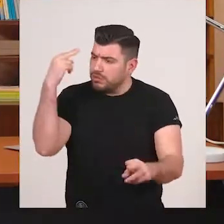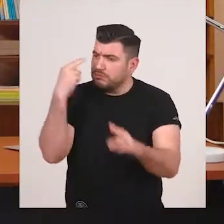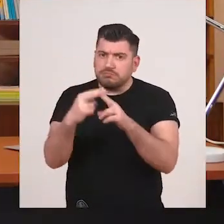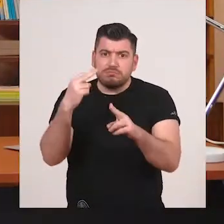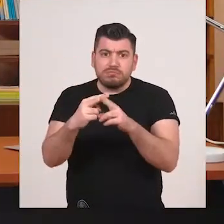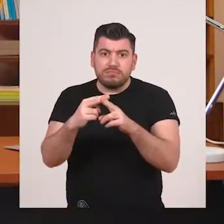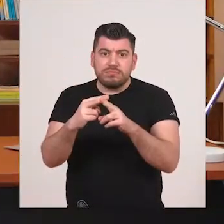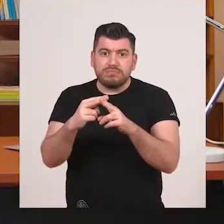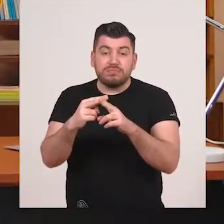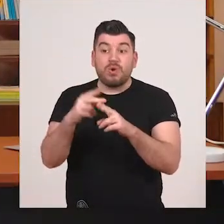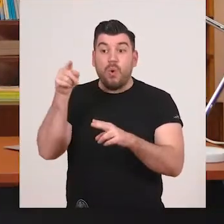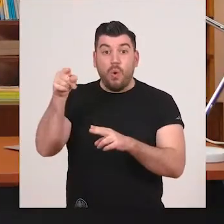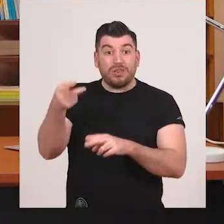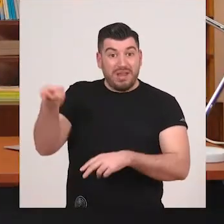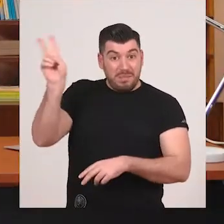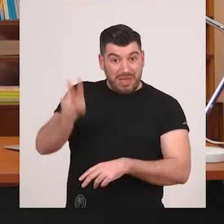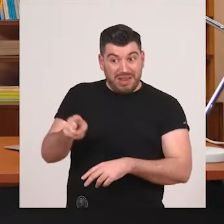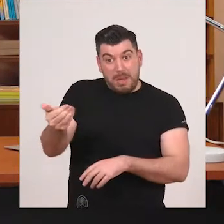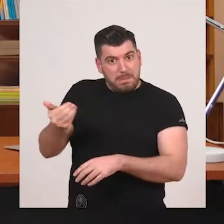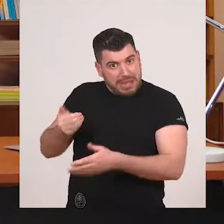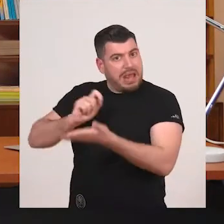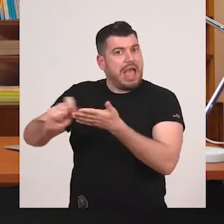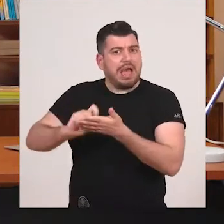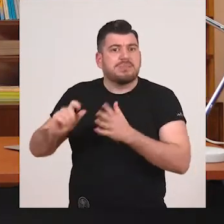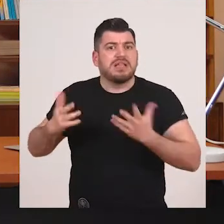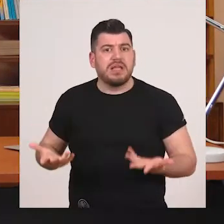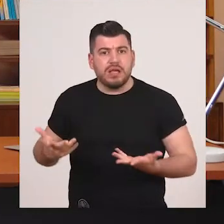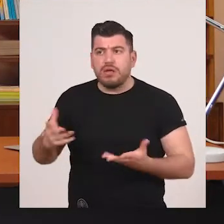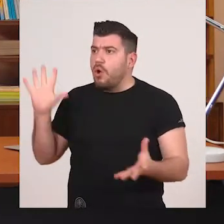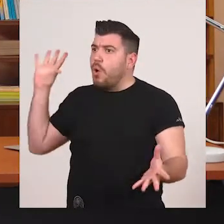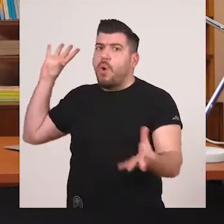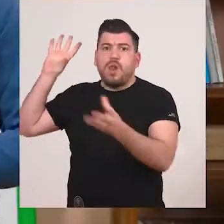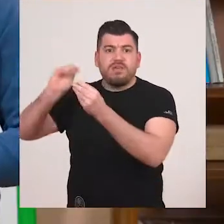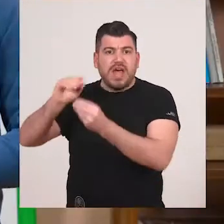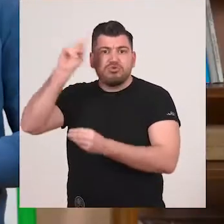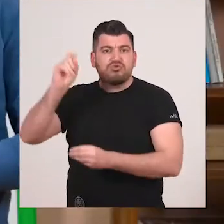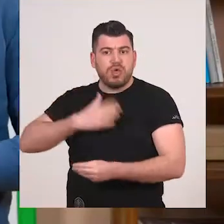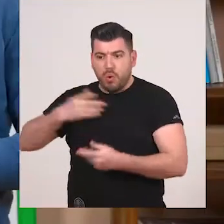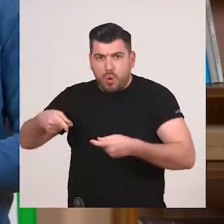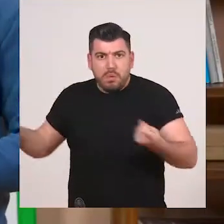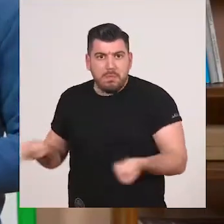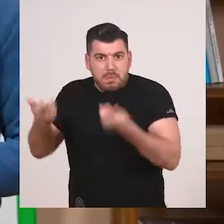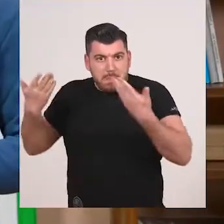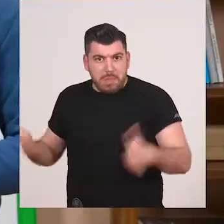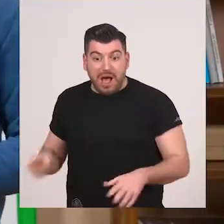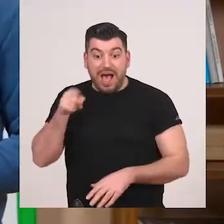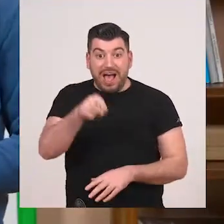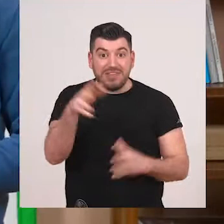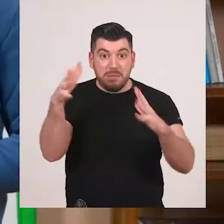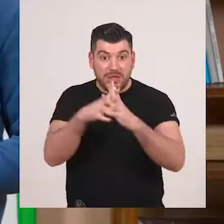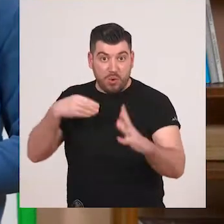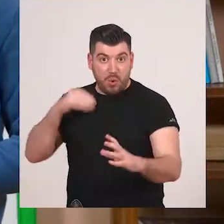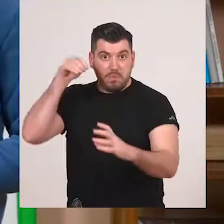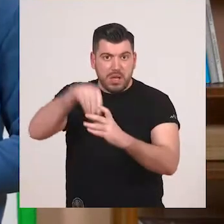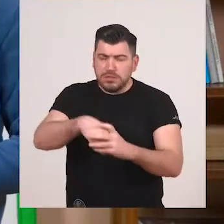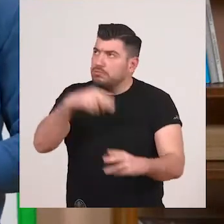πέθανε έγραψε ότι αυτό ήταν το πιο σημαντικό πράγμα που έκανε ποτέ. Τη θεώρησε το πιο σημαντικό επίτευγμα της